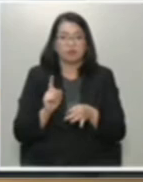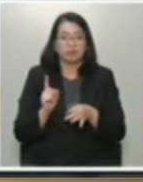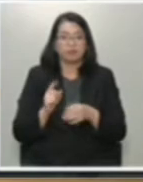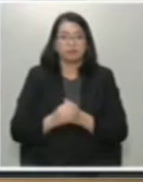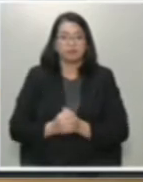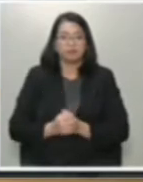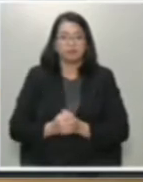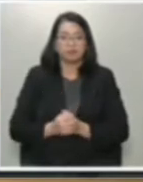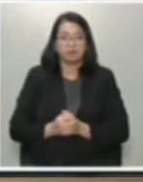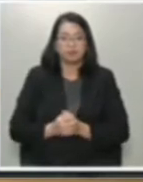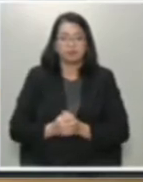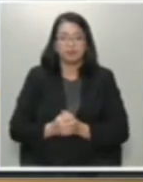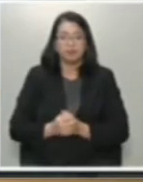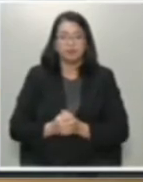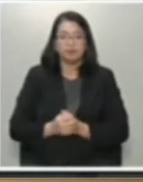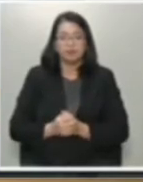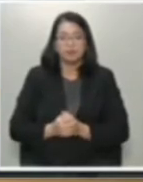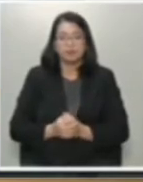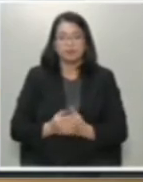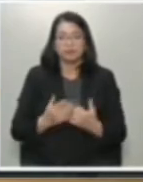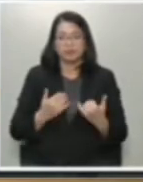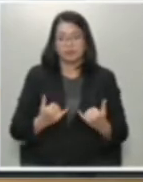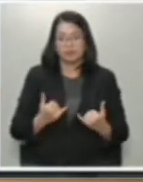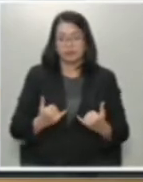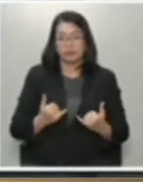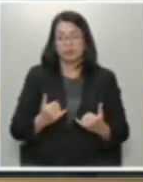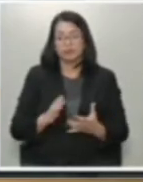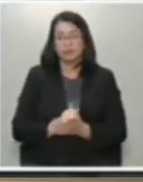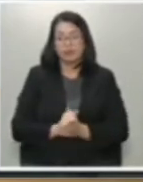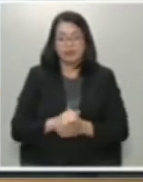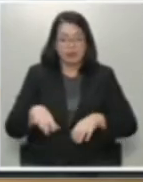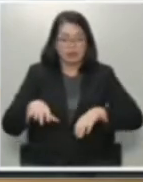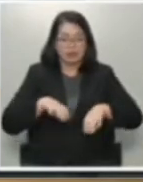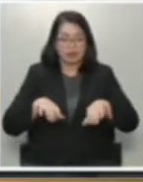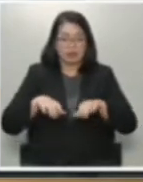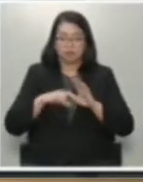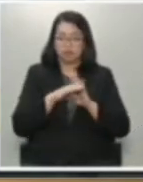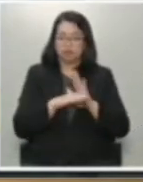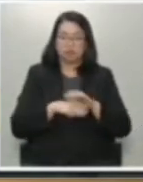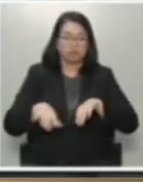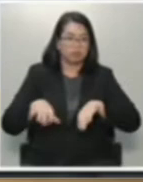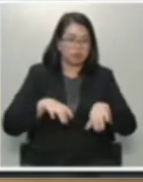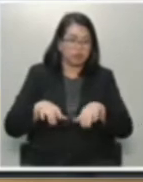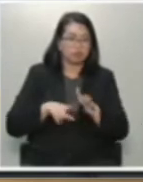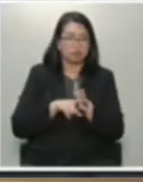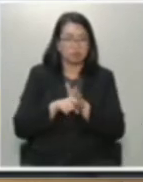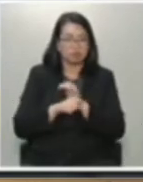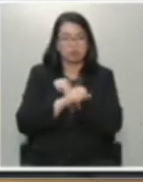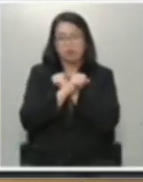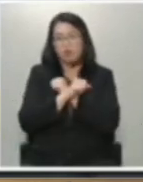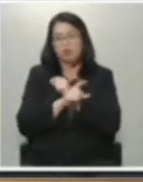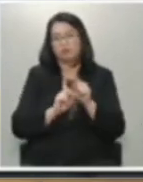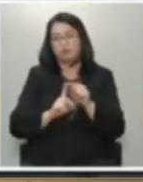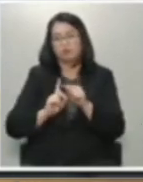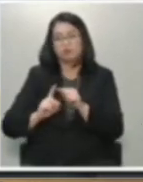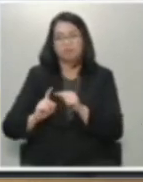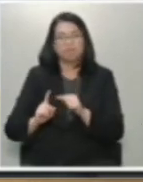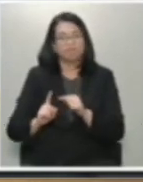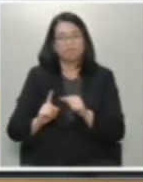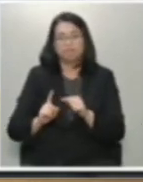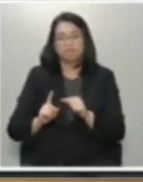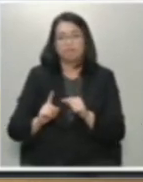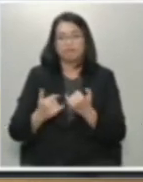การประเด็นที่ตอนนี้เนี่ยนะครับเรื่องของการจัดการนะครับซึ่งจริงๆแล้วนะครับเรื่องของโร